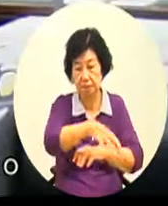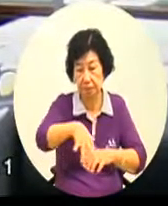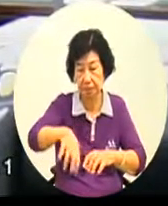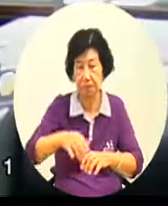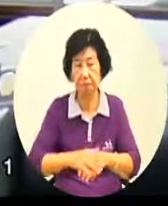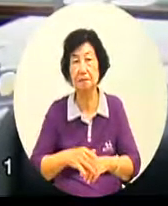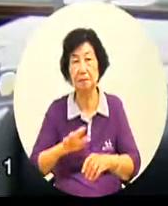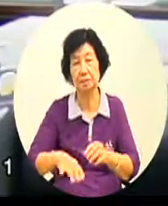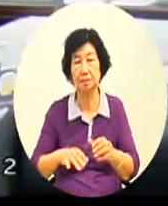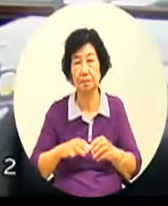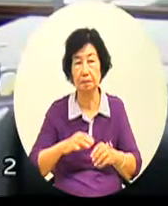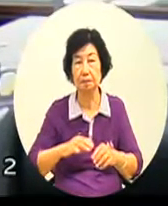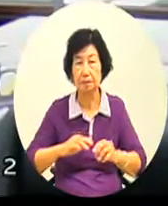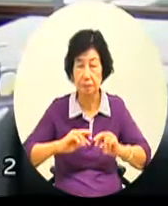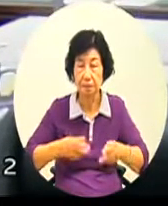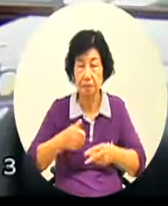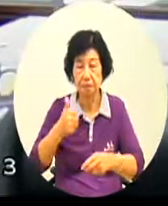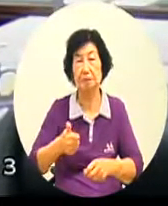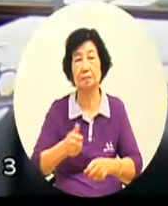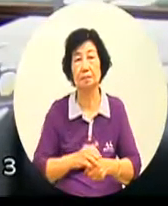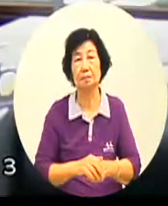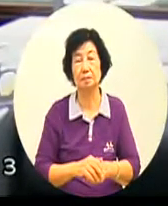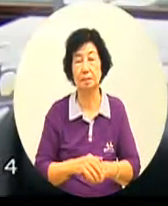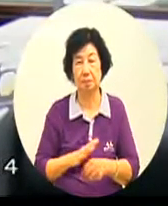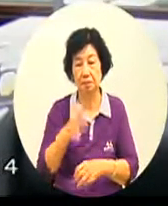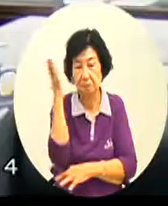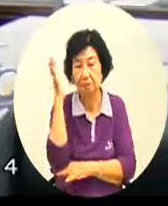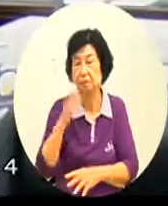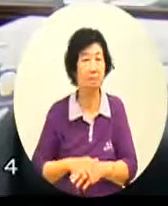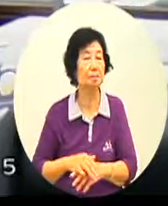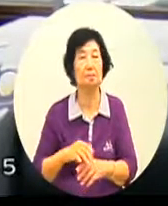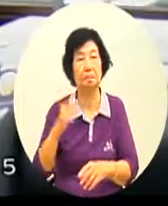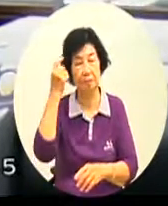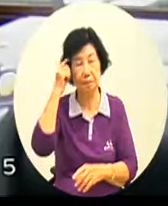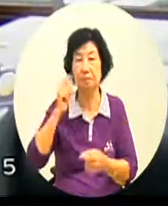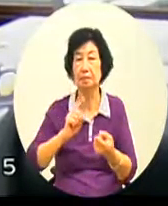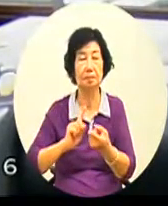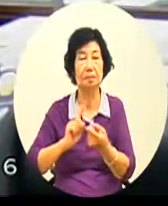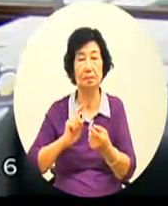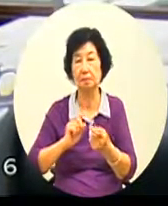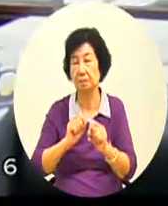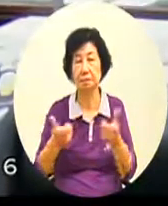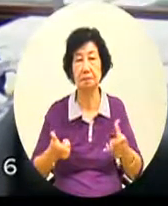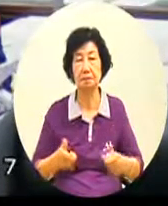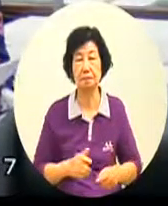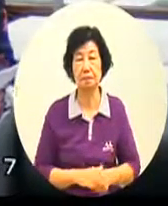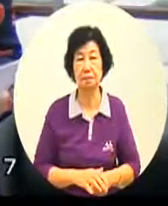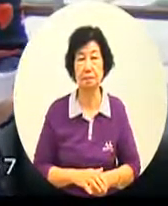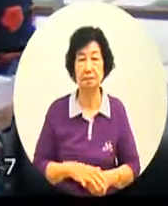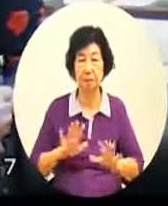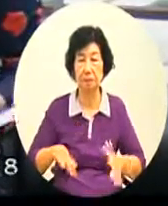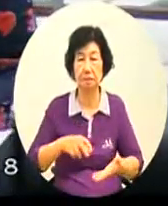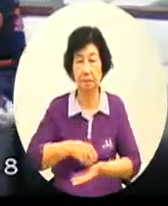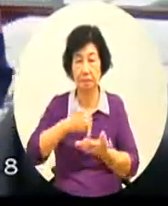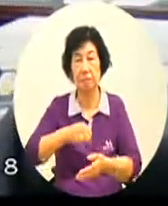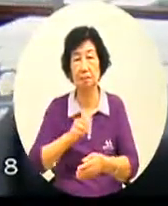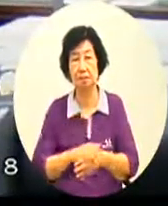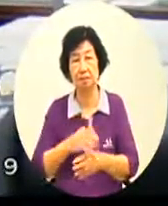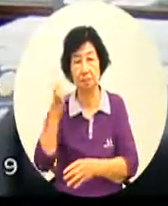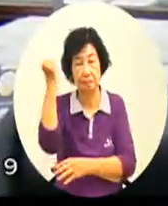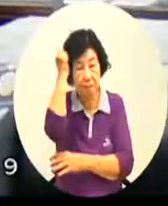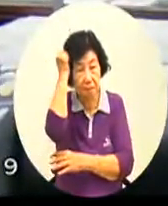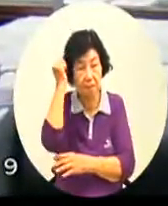样。但是这边最居民最终的期待不是这样，所以我为什么要把它拿出来让你比较一下？就是这个地方的居住争议在